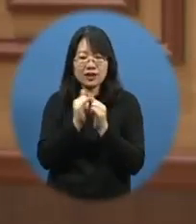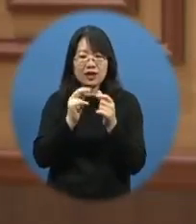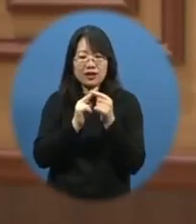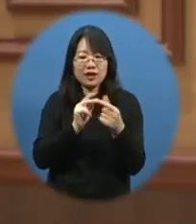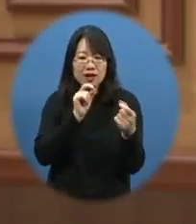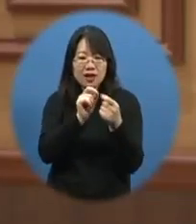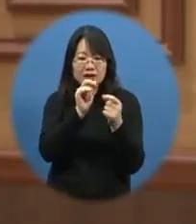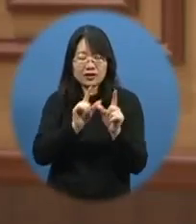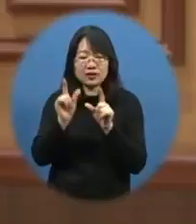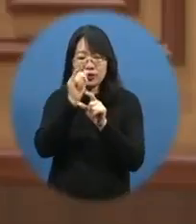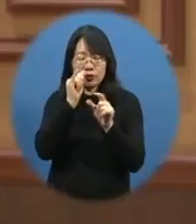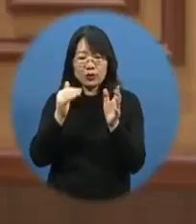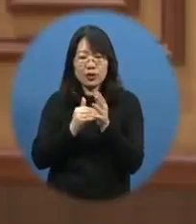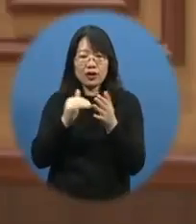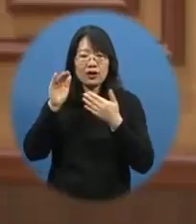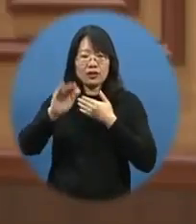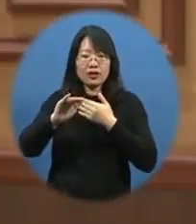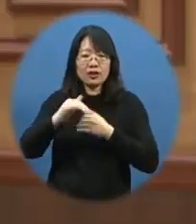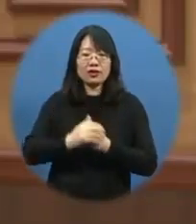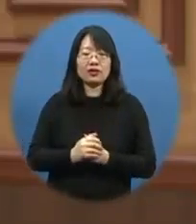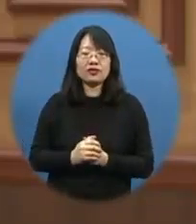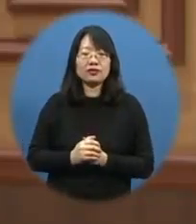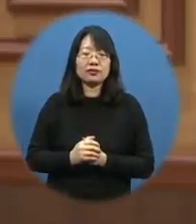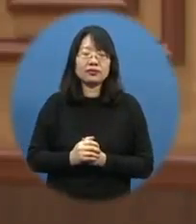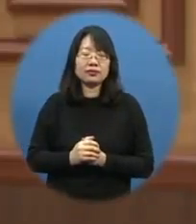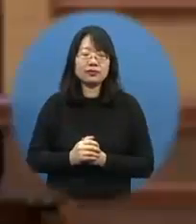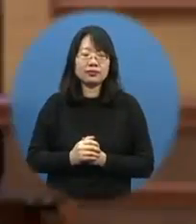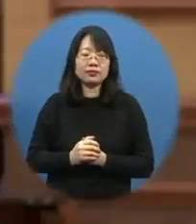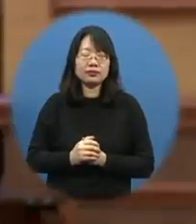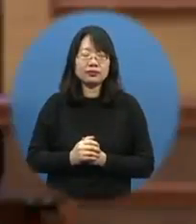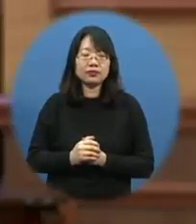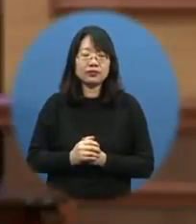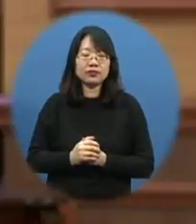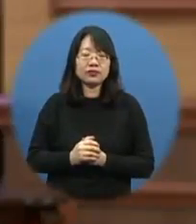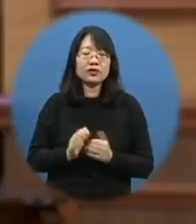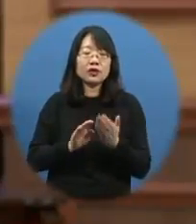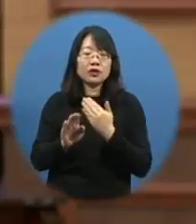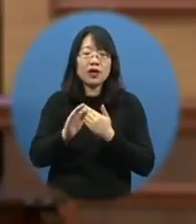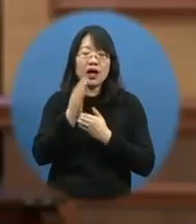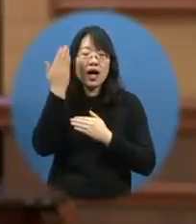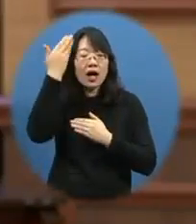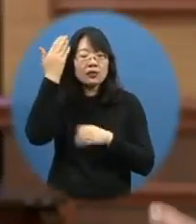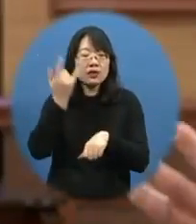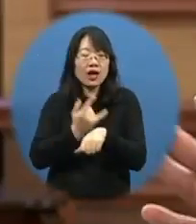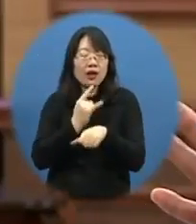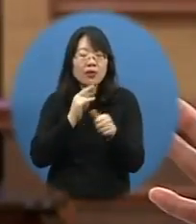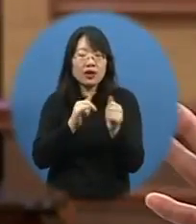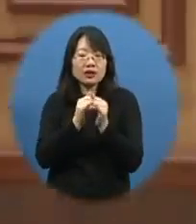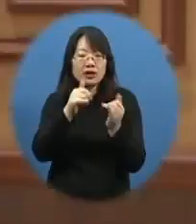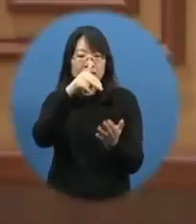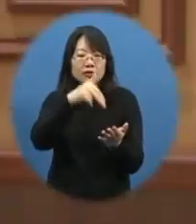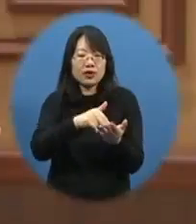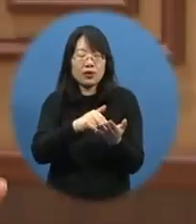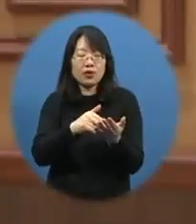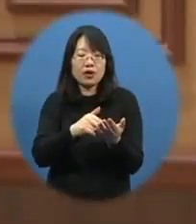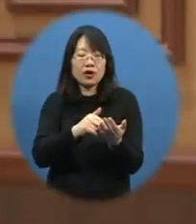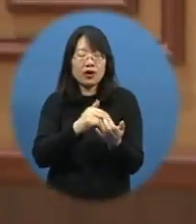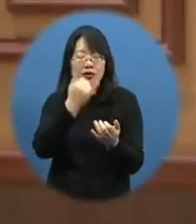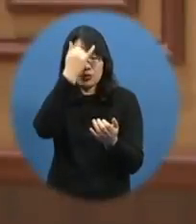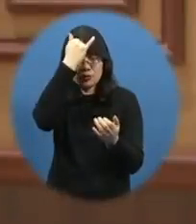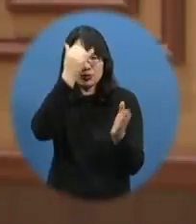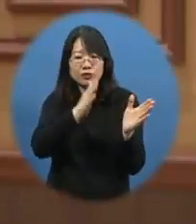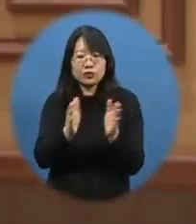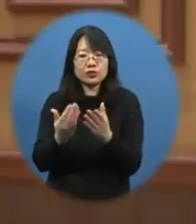가까이 지내고 그러고 나서 행유여력이면 즉위학문이라 그랬거든요. 그 뒤에 학문해라. 그렇죠. 그 사람으로서 도리를 갖춘